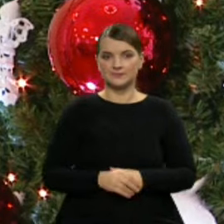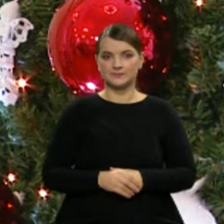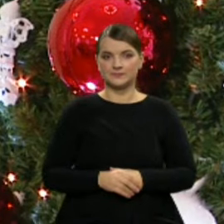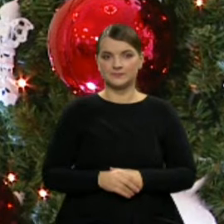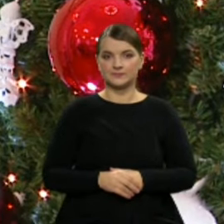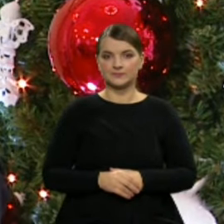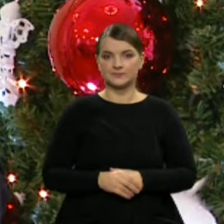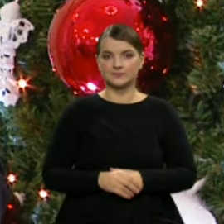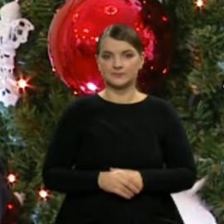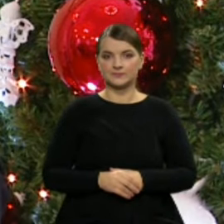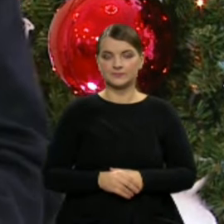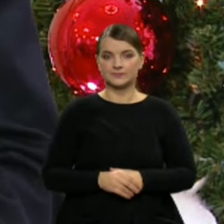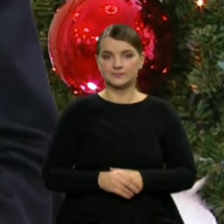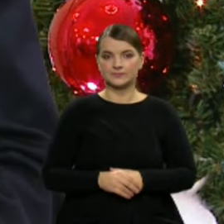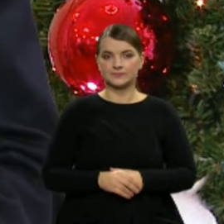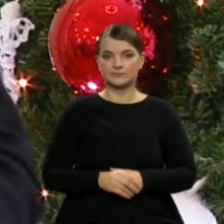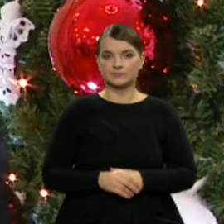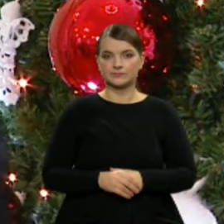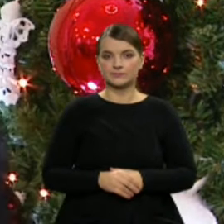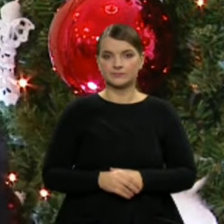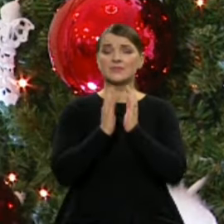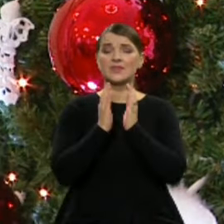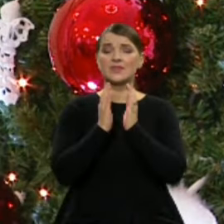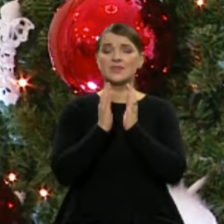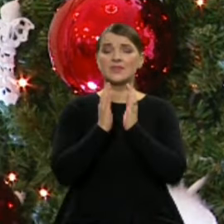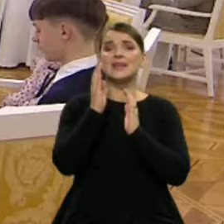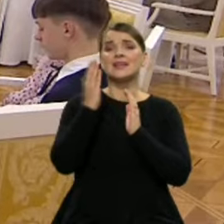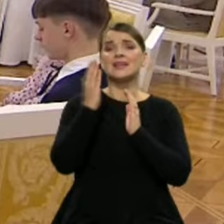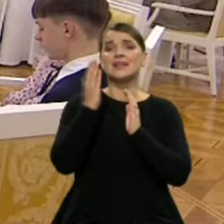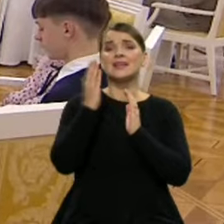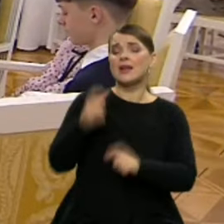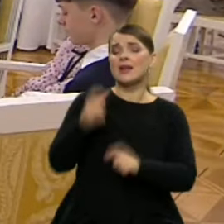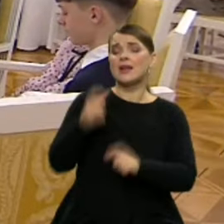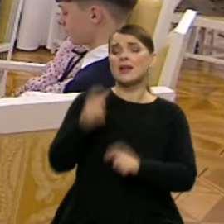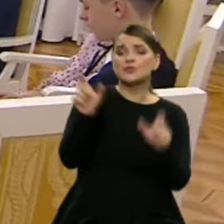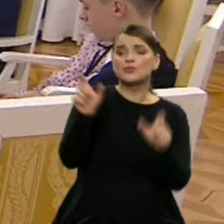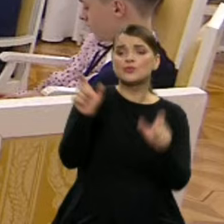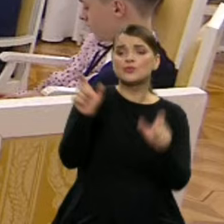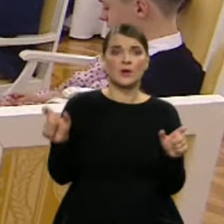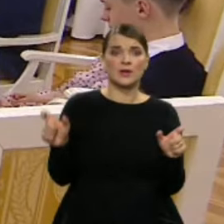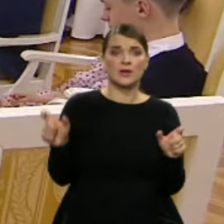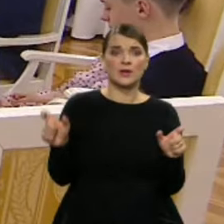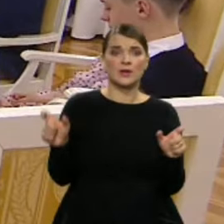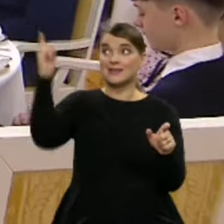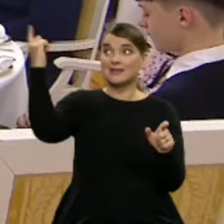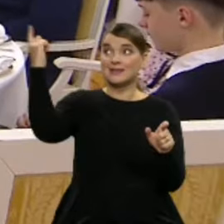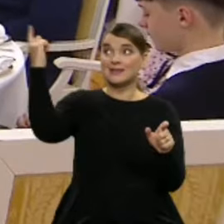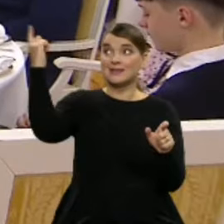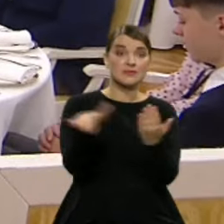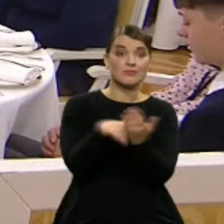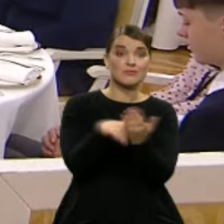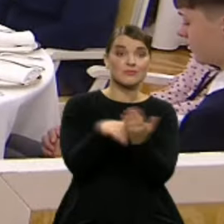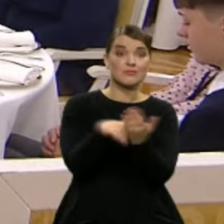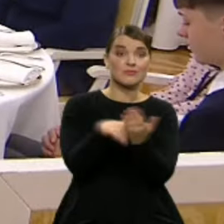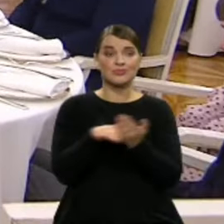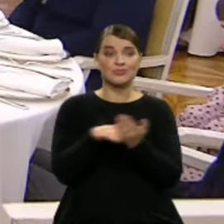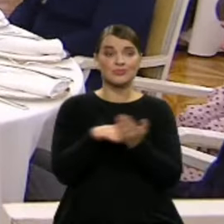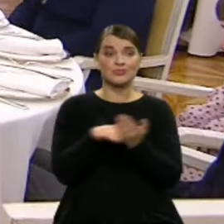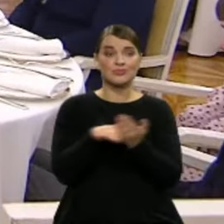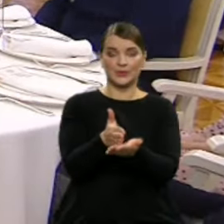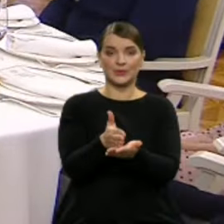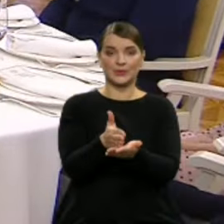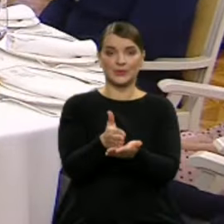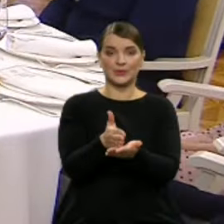garantas. Švento gyvenimo žmonės mums yra Dievo siunčiama pagalba ir žinia.